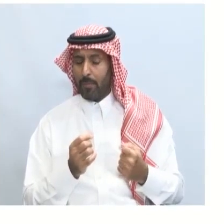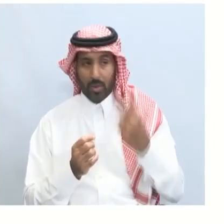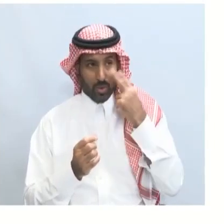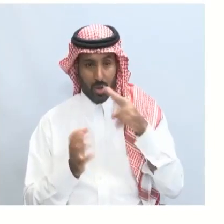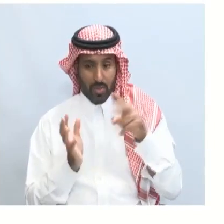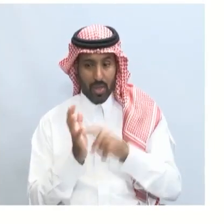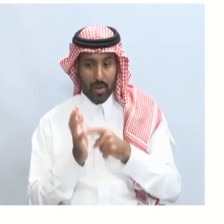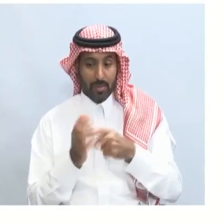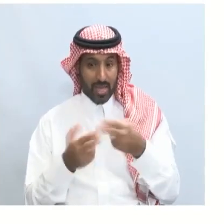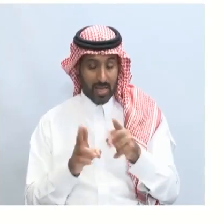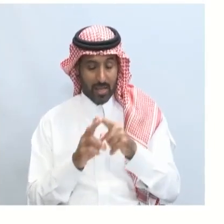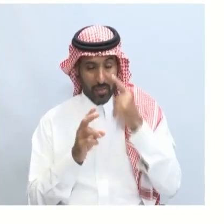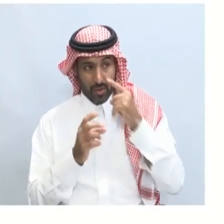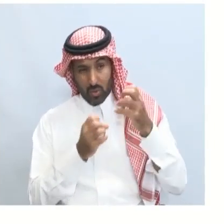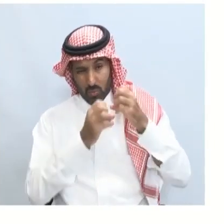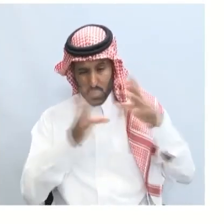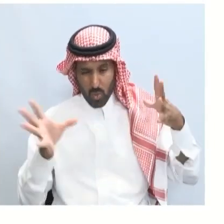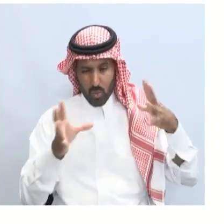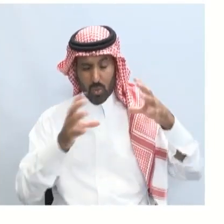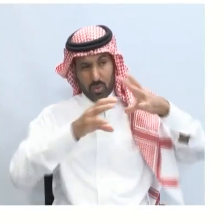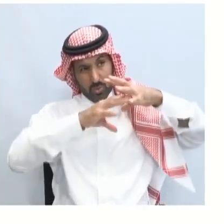بنظريه الانفجار